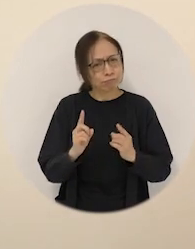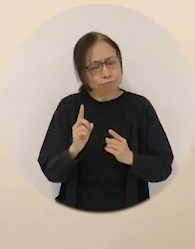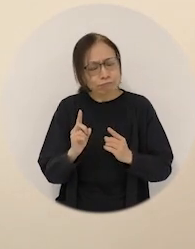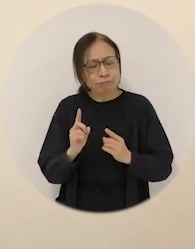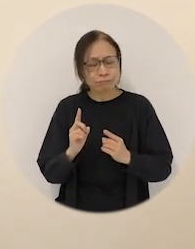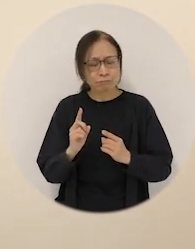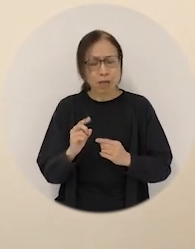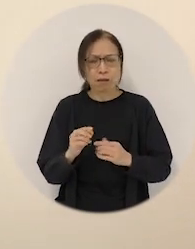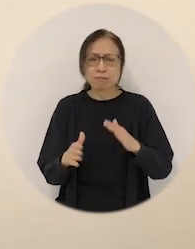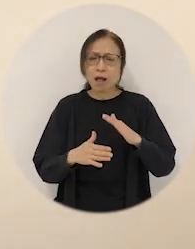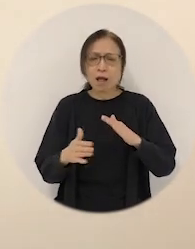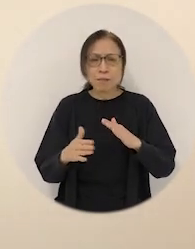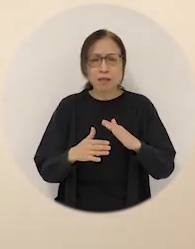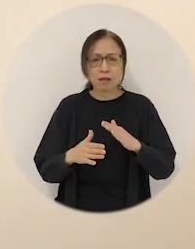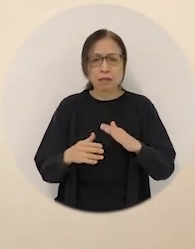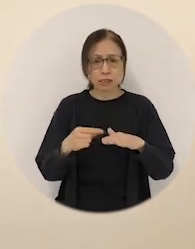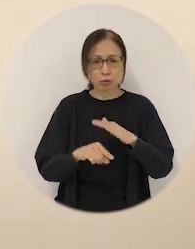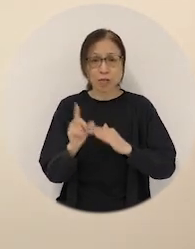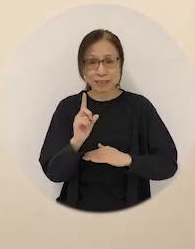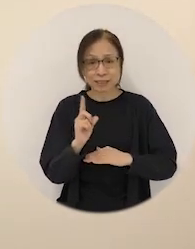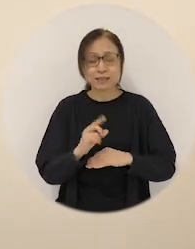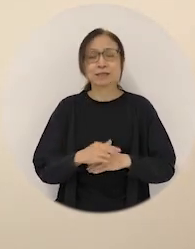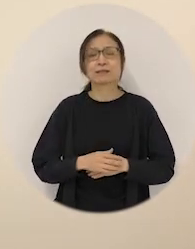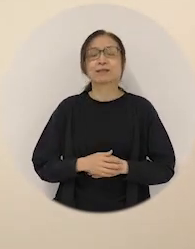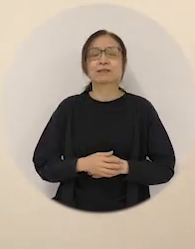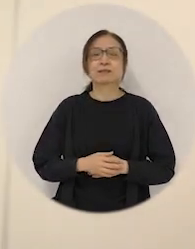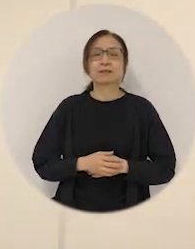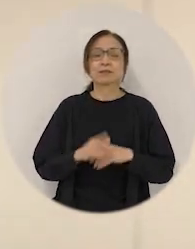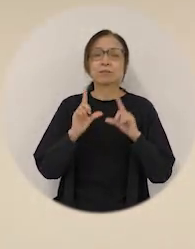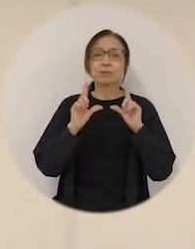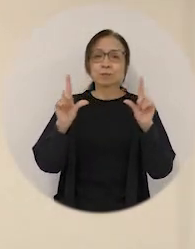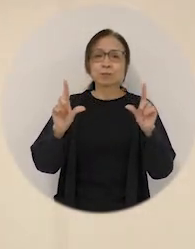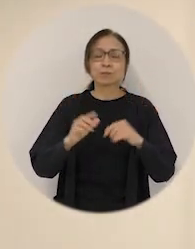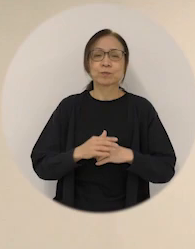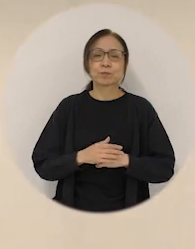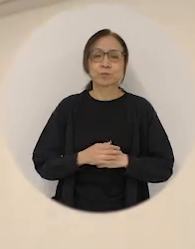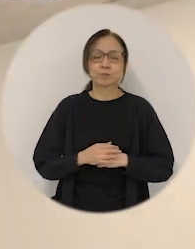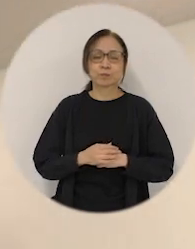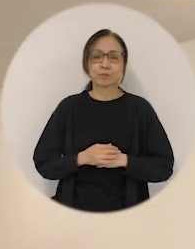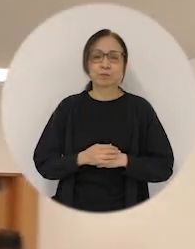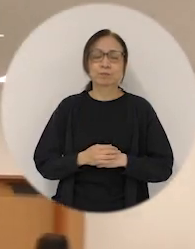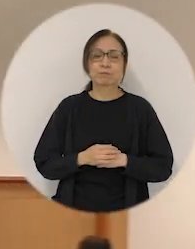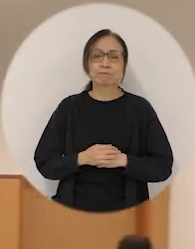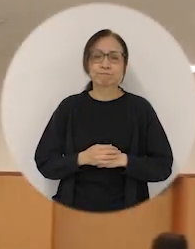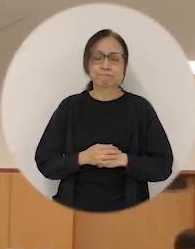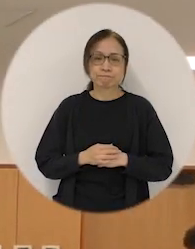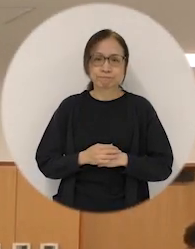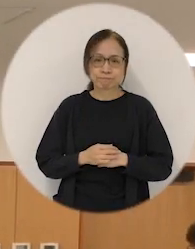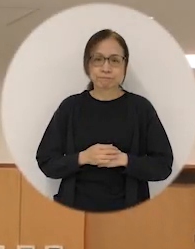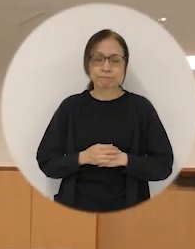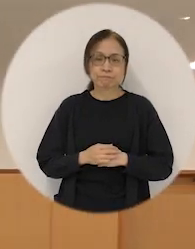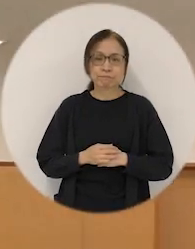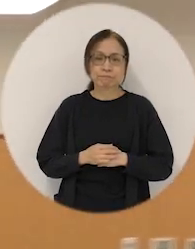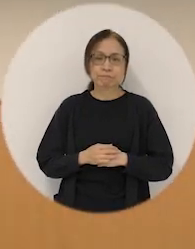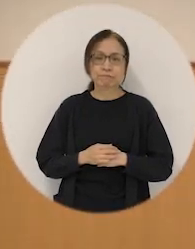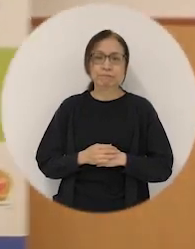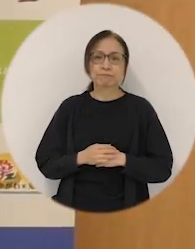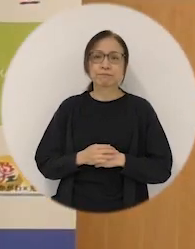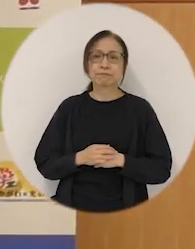内容なんですが理由っていうのはあるんですか。 はい、今ほどですね、